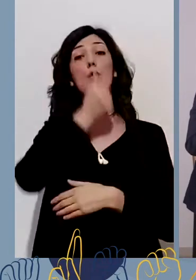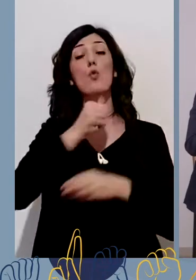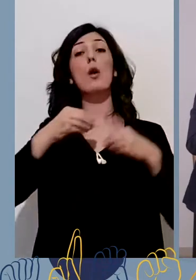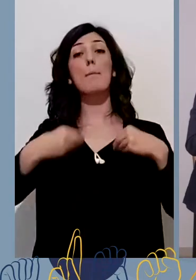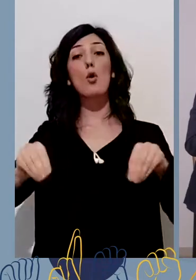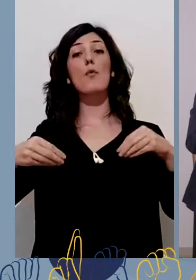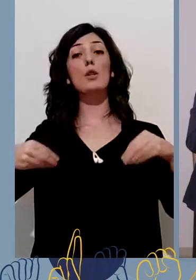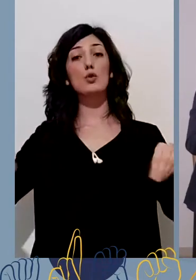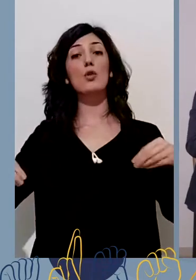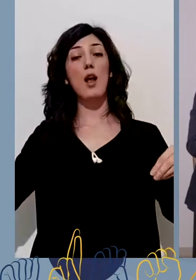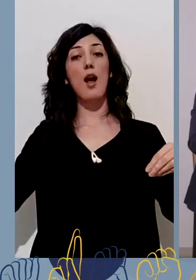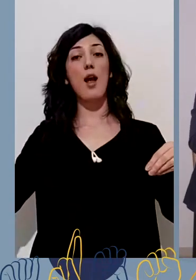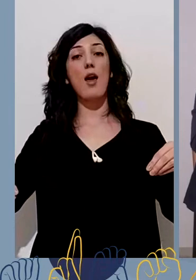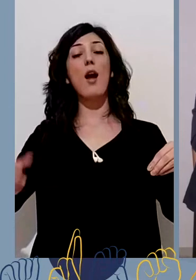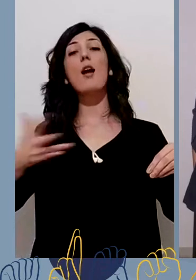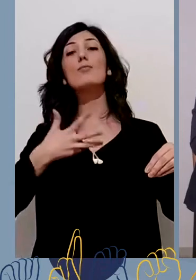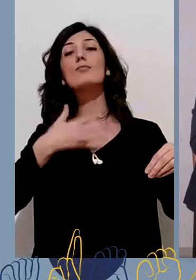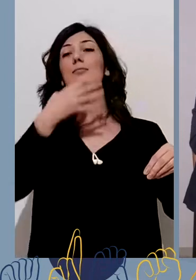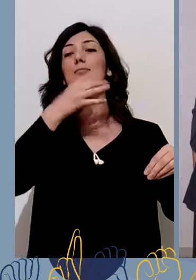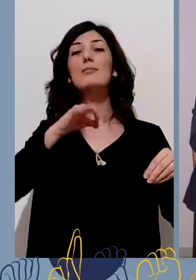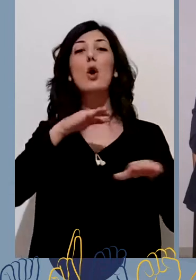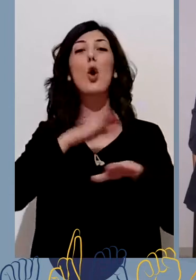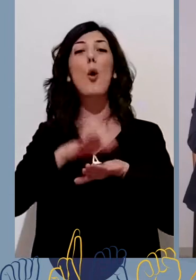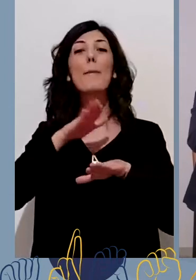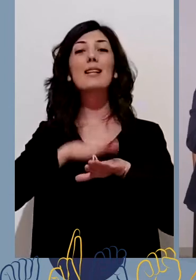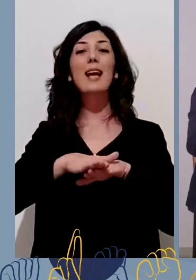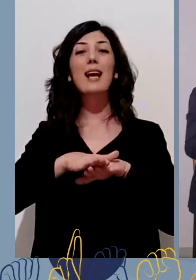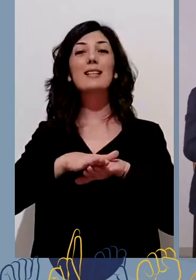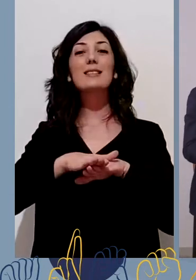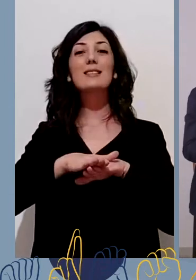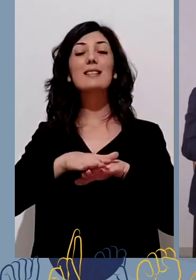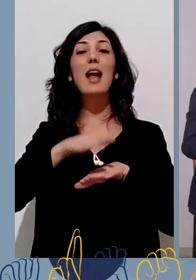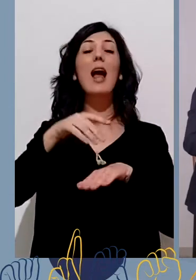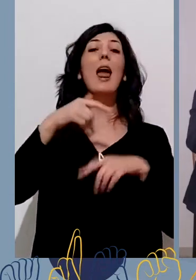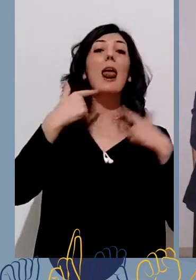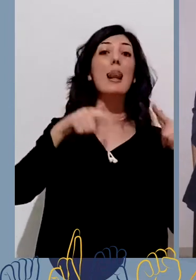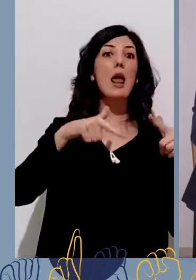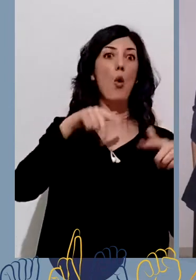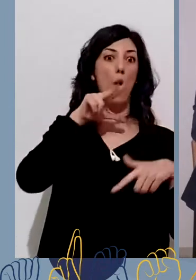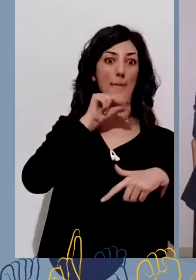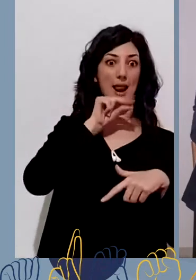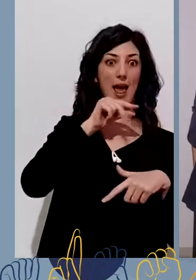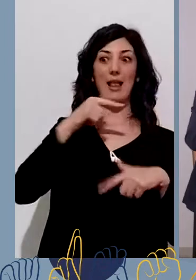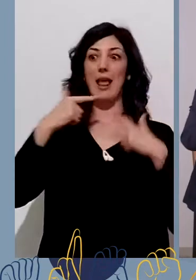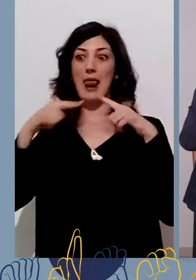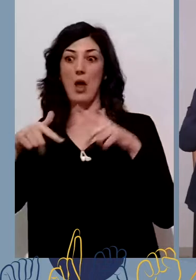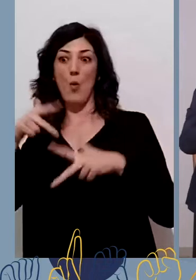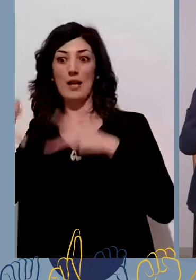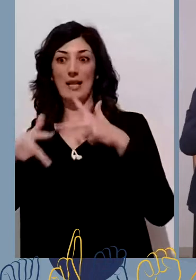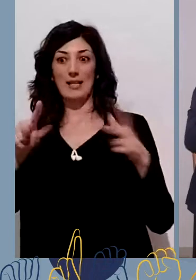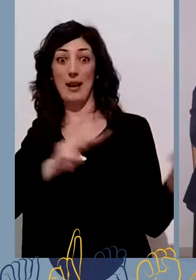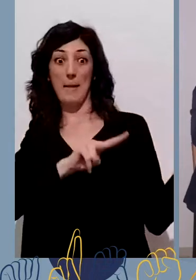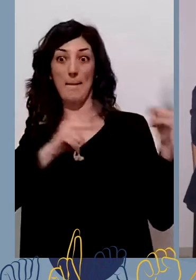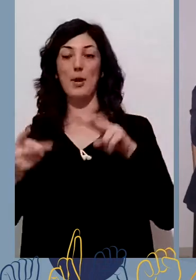che ha la competenza di tradurre un messaggio dalla lingua parlata in lingua di segno oppure da una produzione segnata